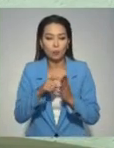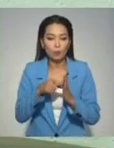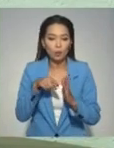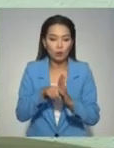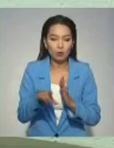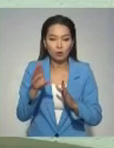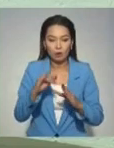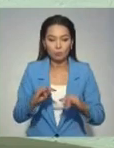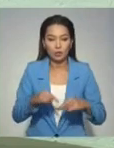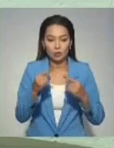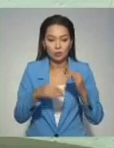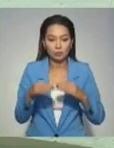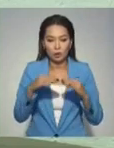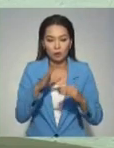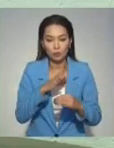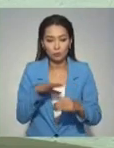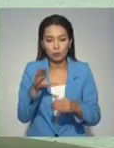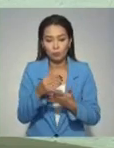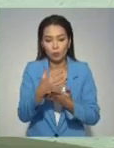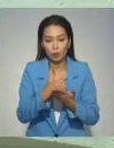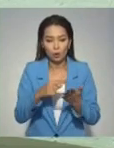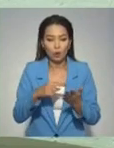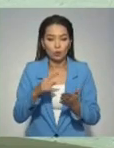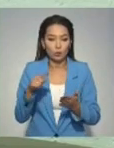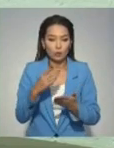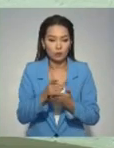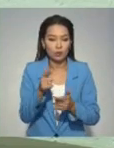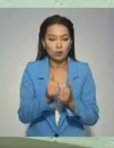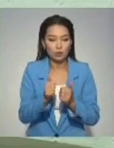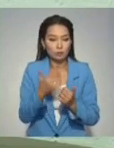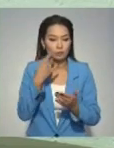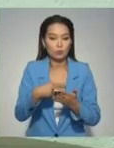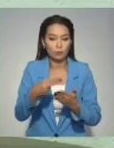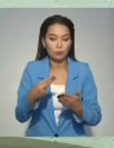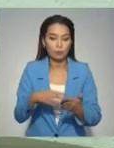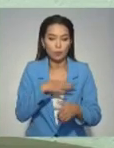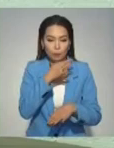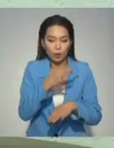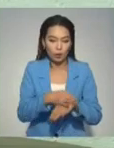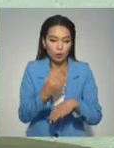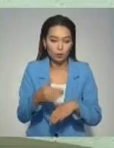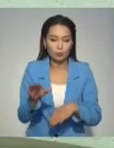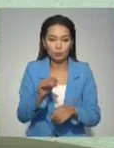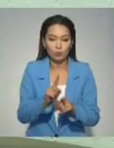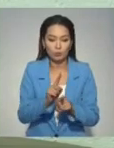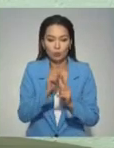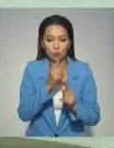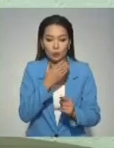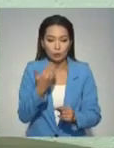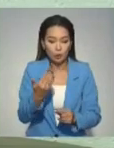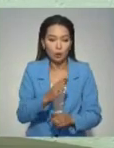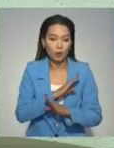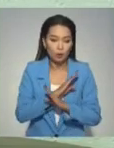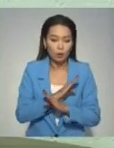қабырғалар тұрғызды. Біздің арнайы журналымыз бар. Ол нұсқаулықтан өтіп, күнде оған қол қойып жүрді. Біз жауапкершіліктен қашып жатқан жоқпыз. Марқұмның